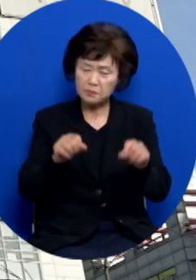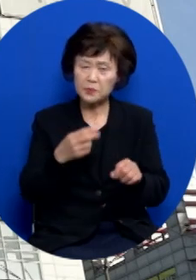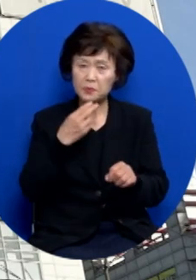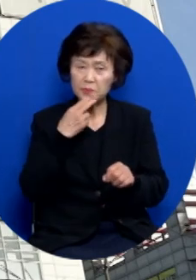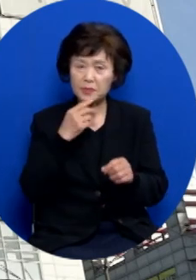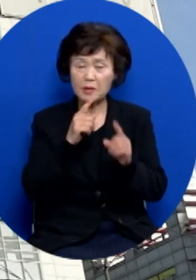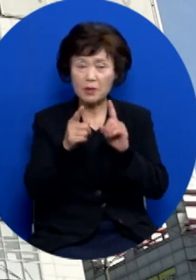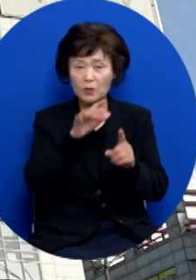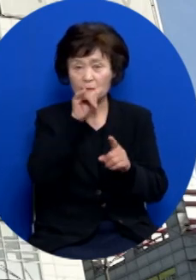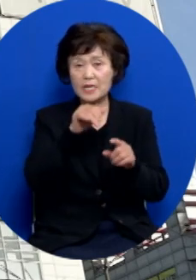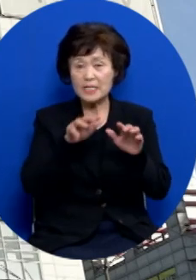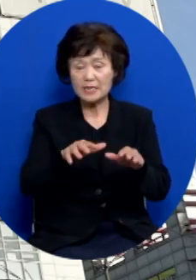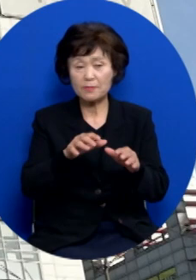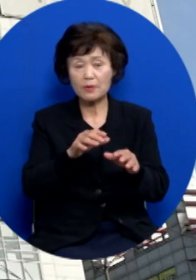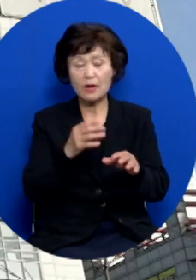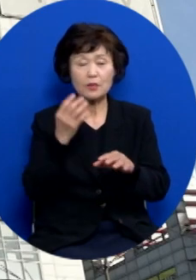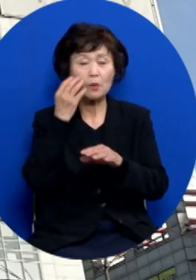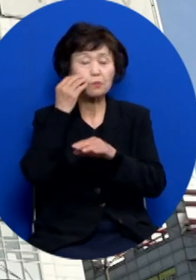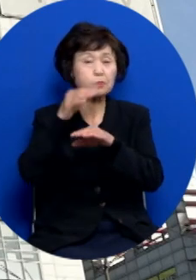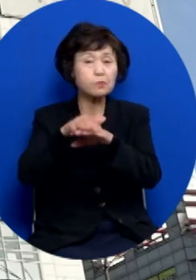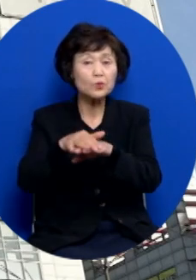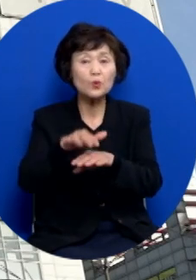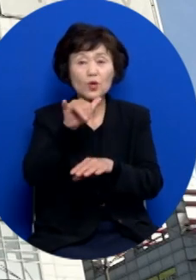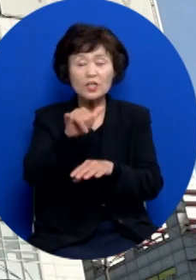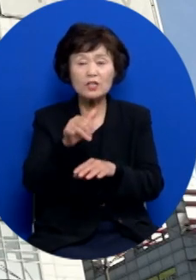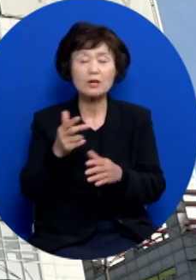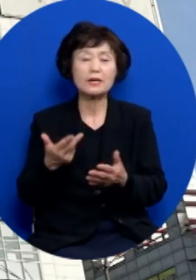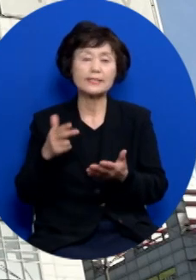계류돼 있는 상담 관련 법안 제정을 촉구했습니다.